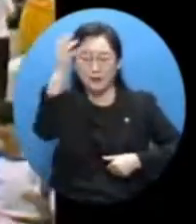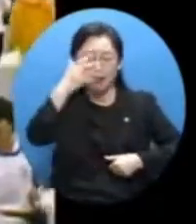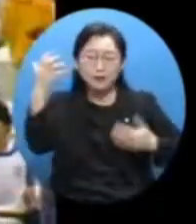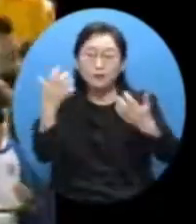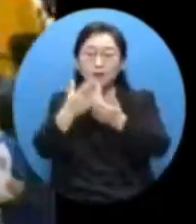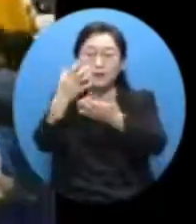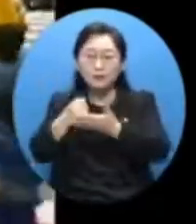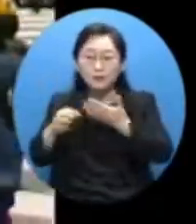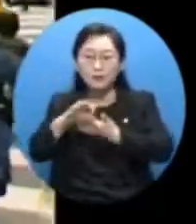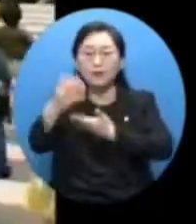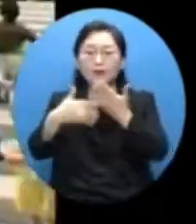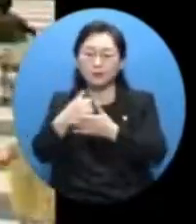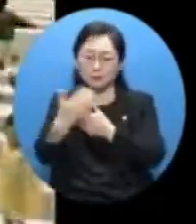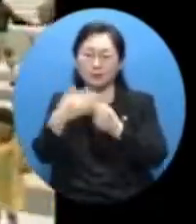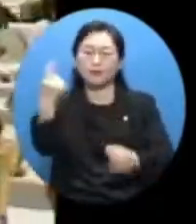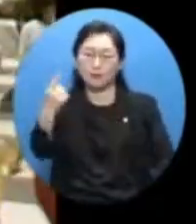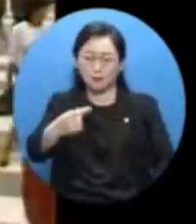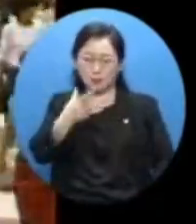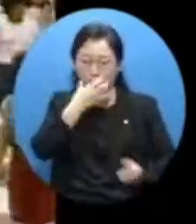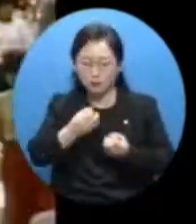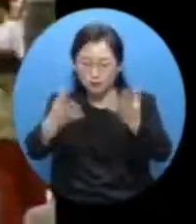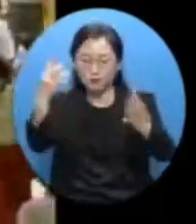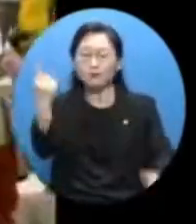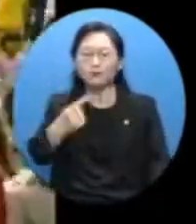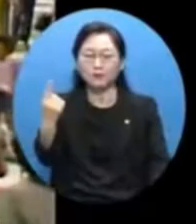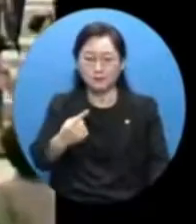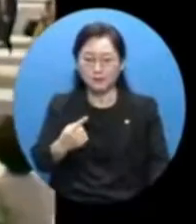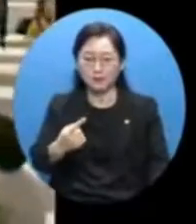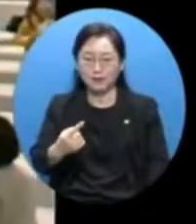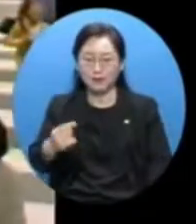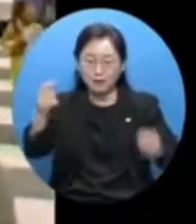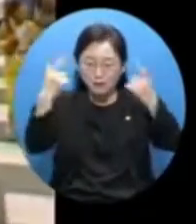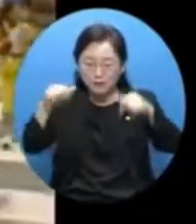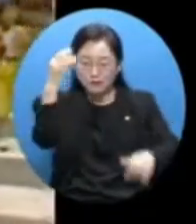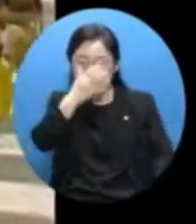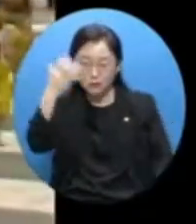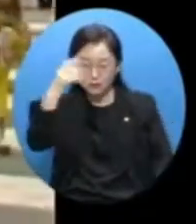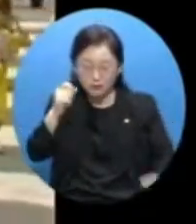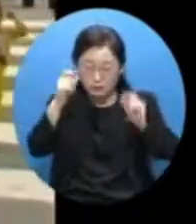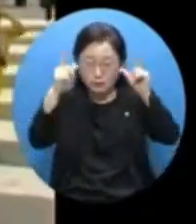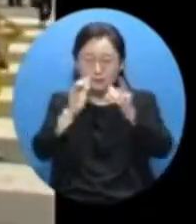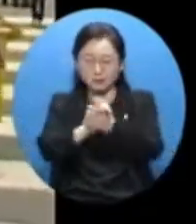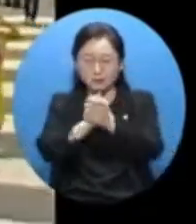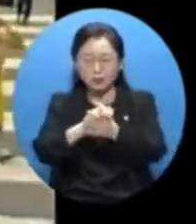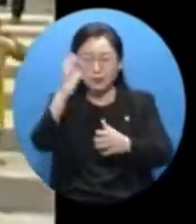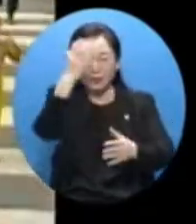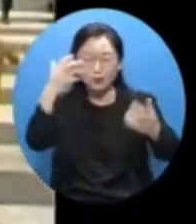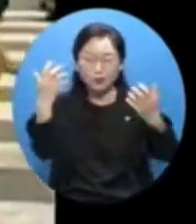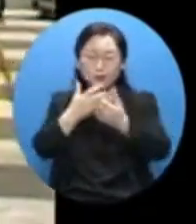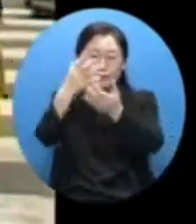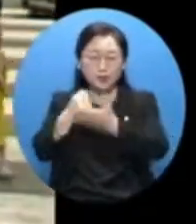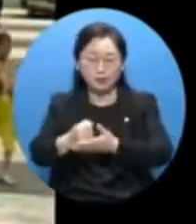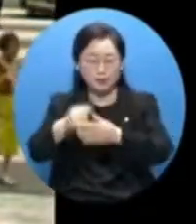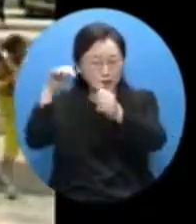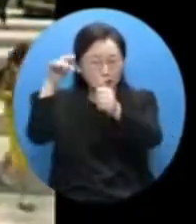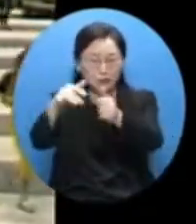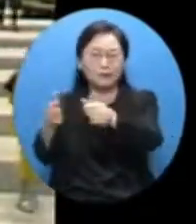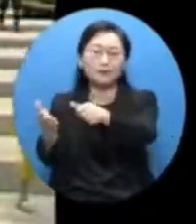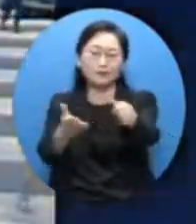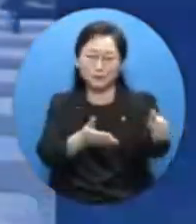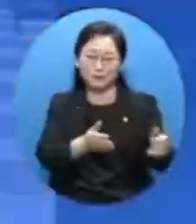하나님의 은혜가 임하는 것입니다. 하나님의 축복이 임하는 것입니다. 늘 성령에서 깨어 기도하며 성령 충만을 받기를 사모해야 되는